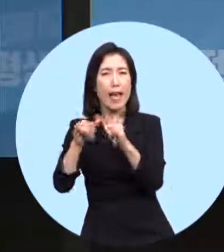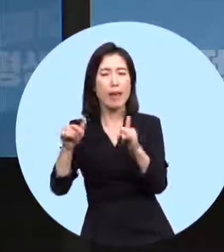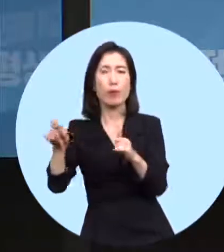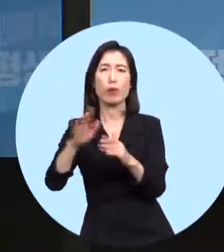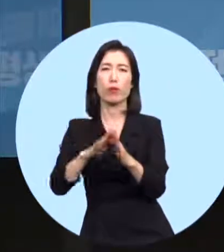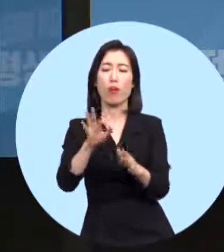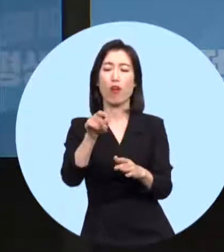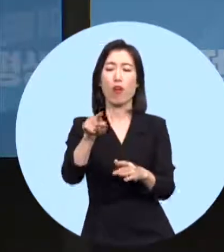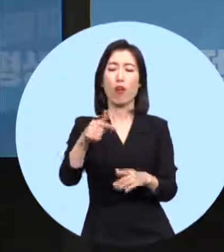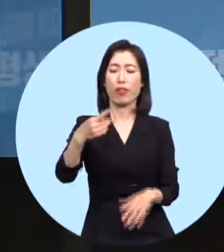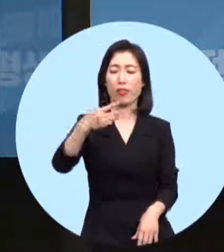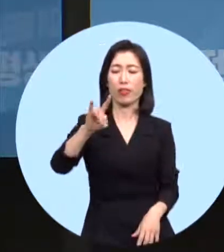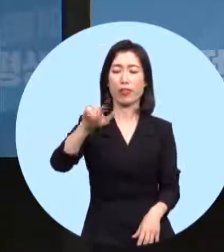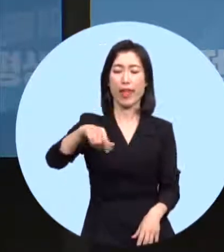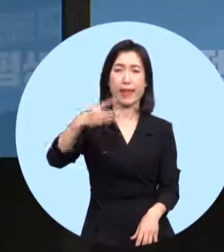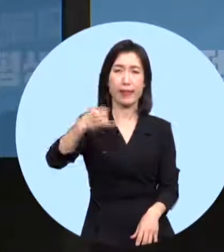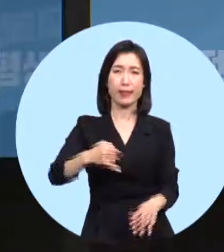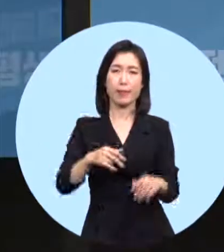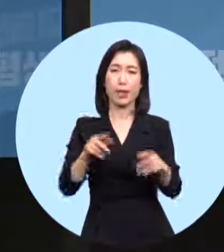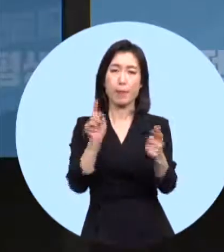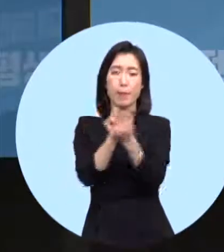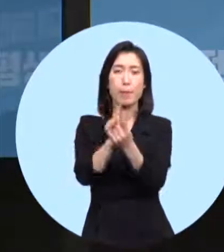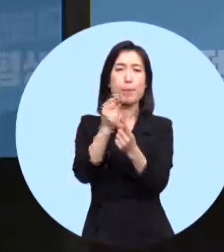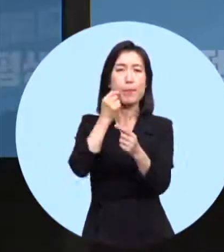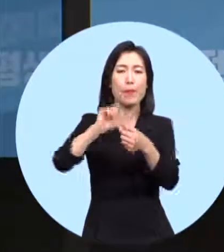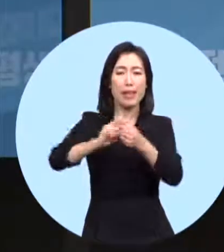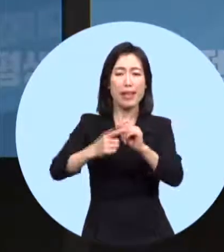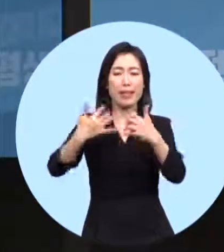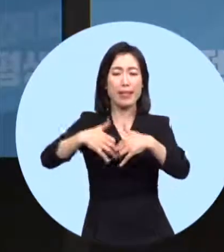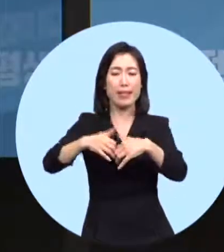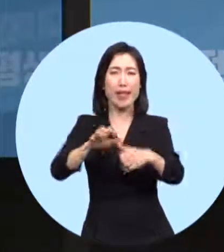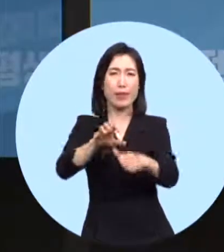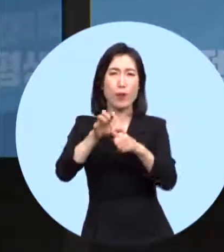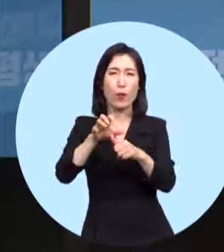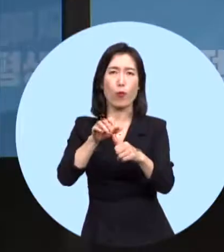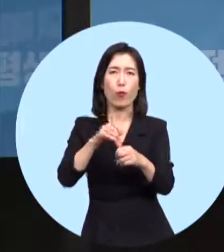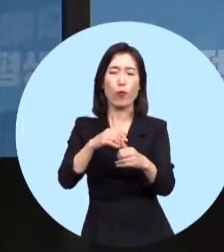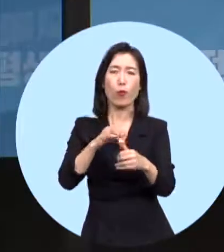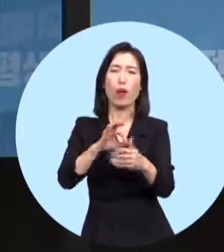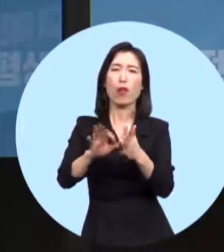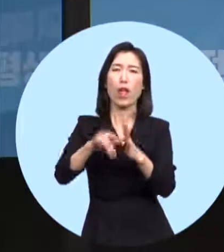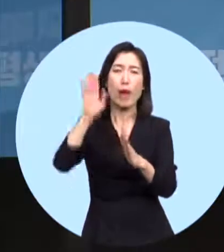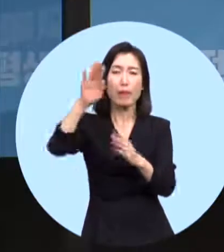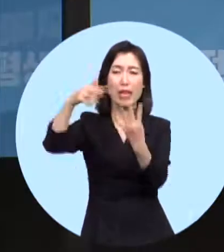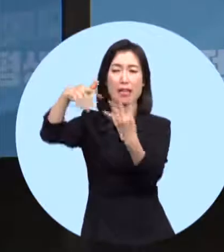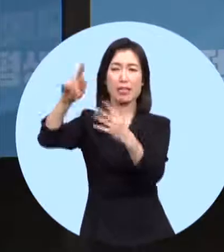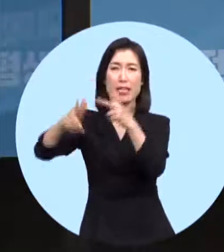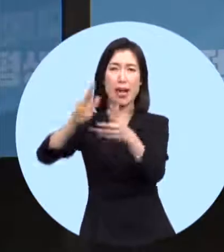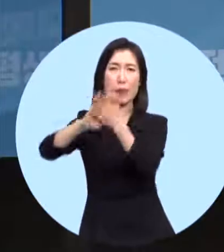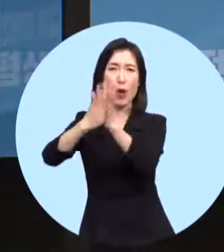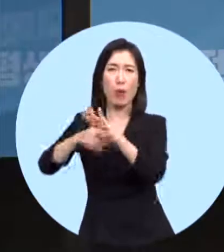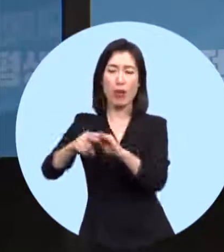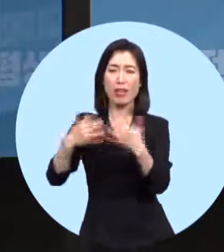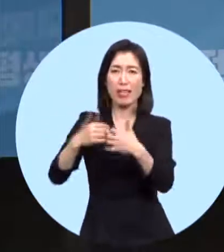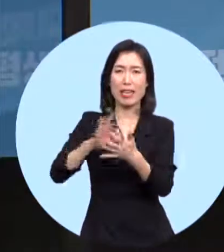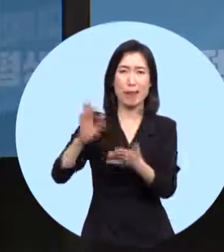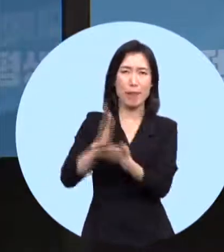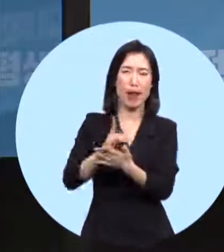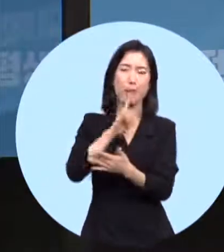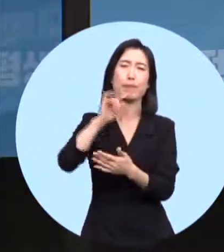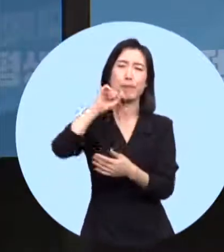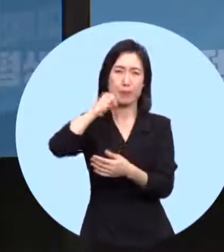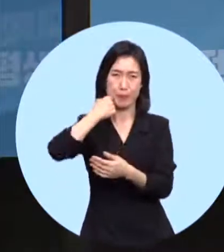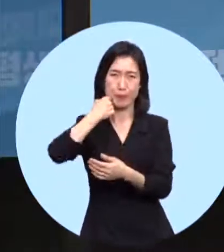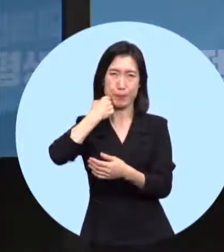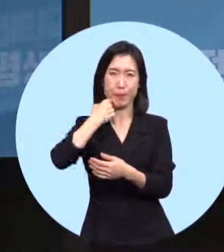지금 향하고 있는 이런 언택트 4차 산업혁명에 대비해서 해야 될 것은 그대로 가야 된다고 생각합니다. 다만 저는 그것은